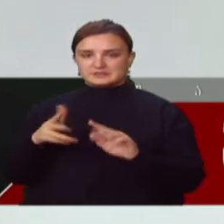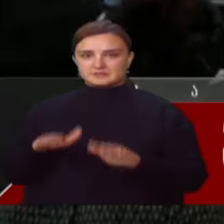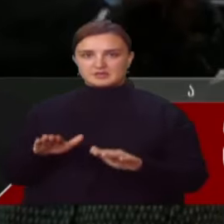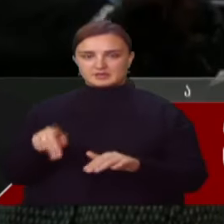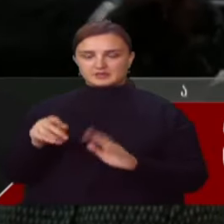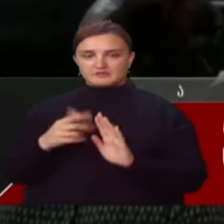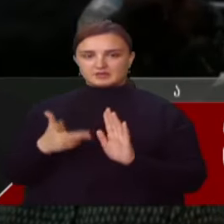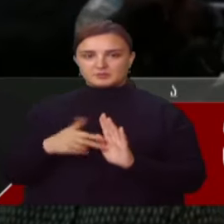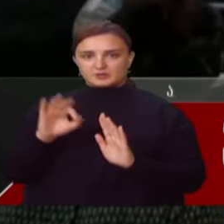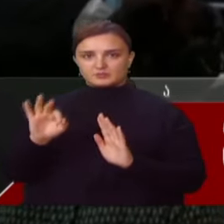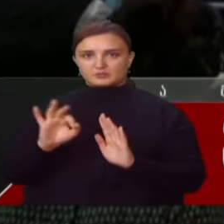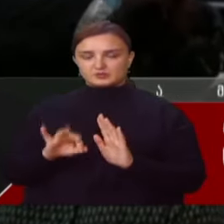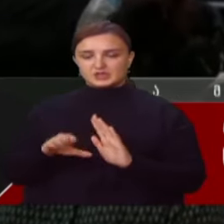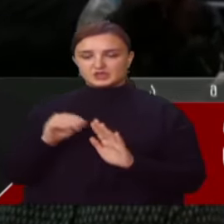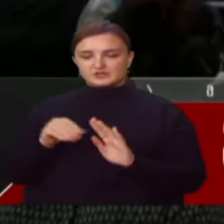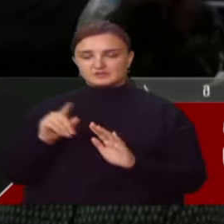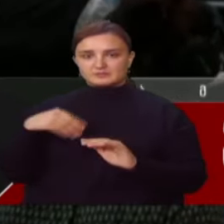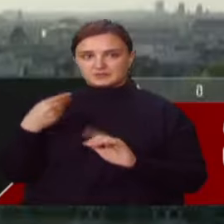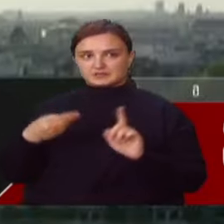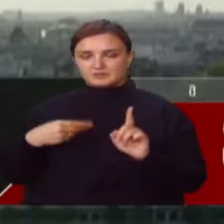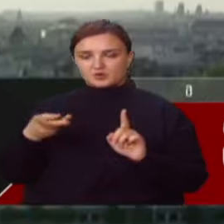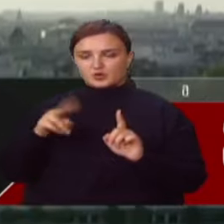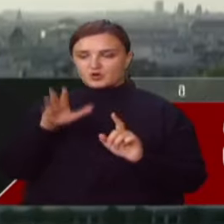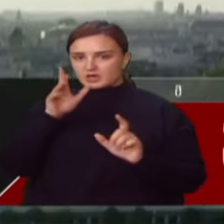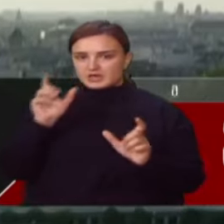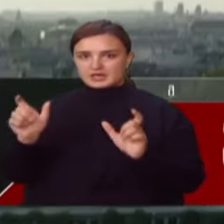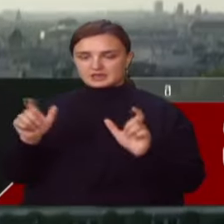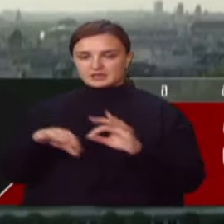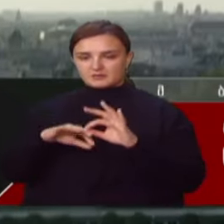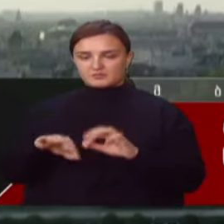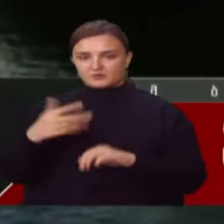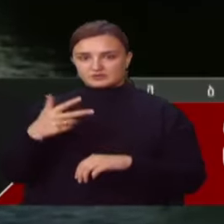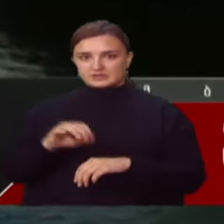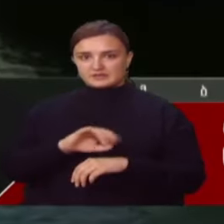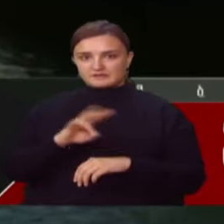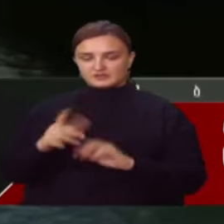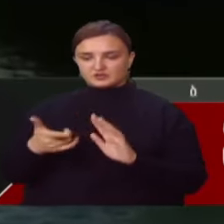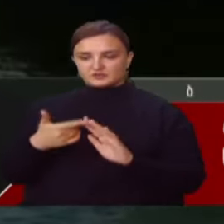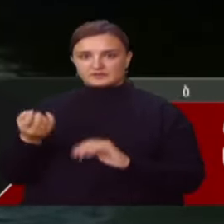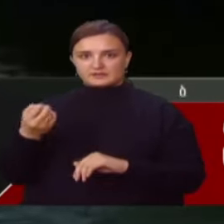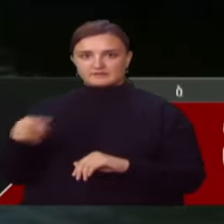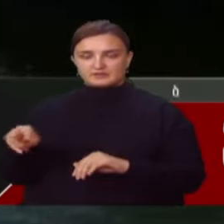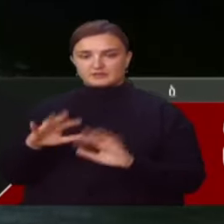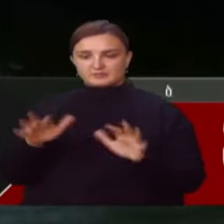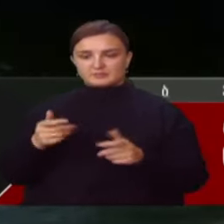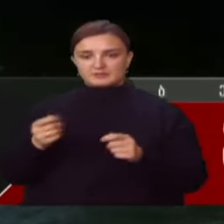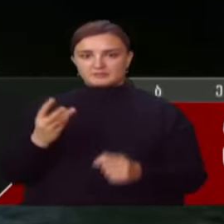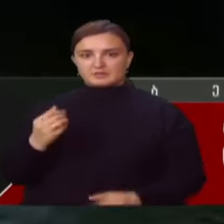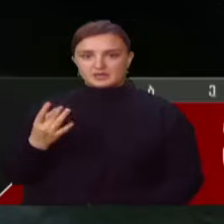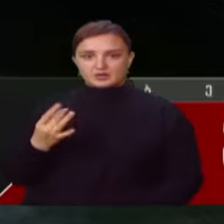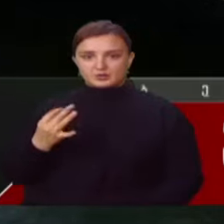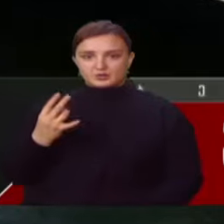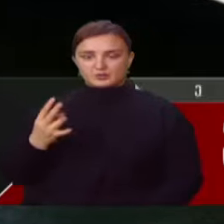იკავებს 18%. არჩევნები საფრანგეთში ორ ეტაპად ჩატარდება: 30 ივნის და 7 ივლის. პრეზიდენტმა ემანუელ